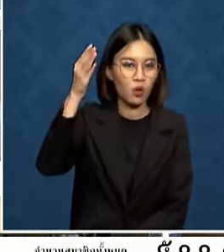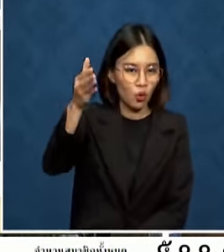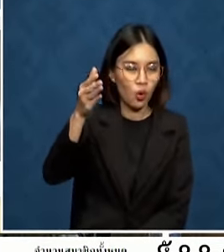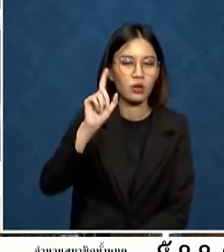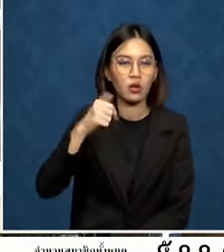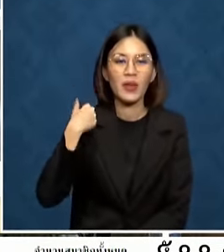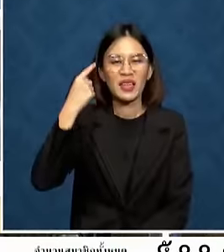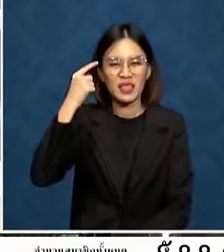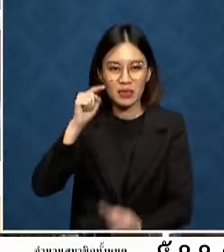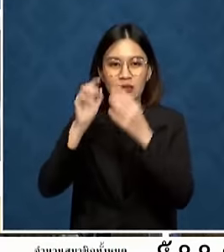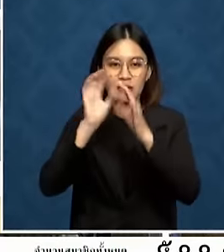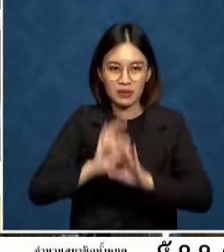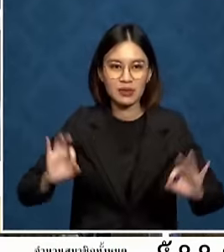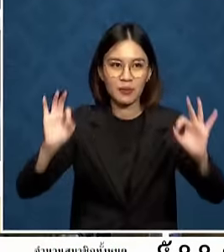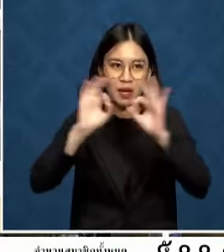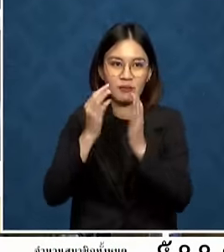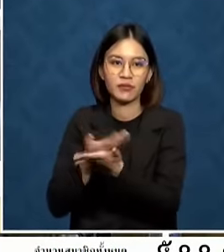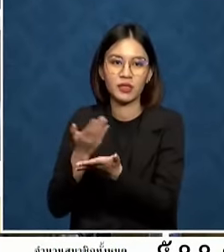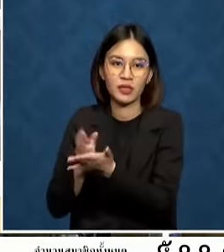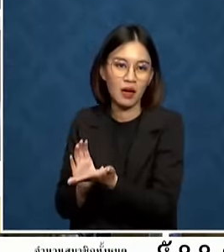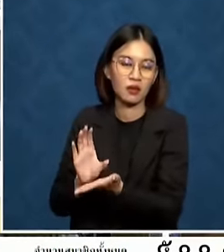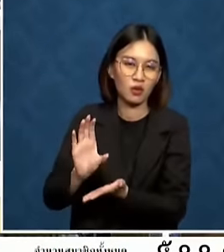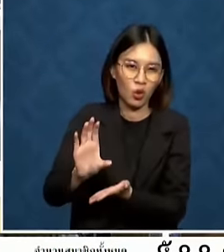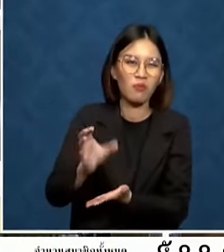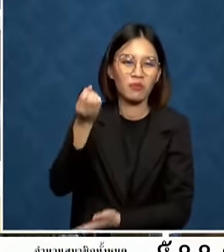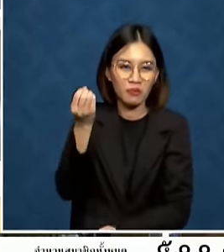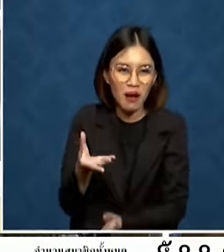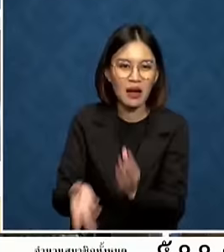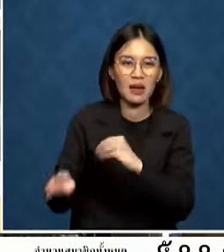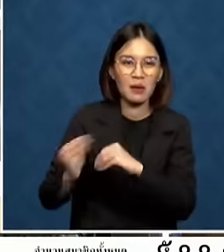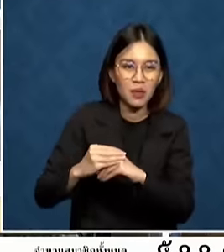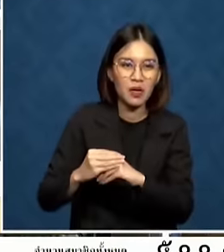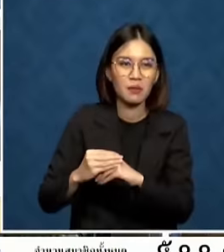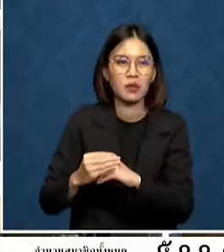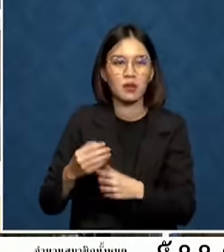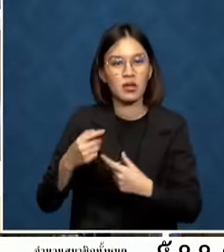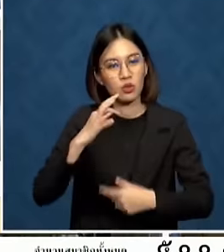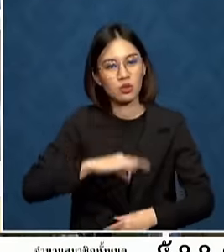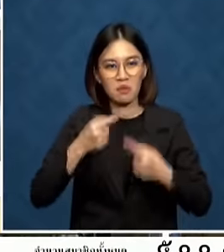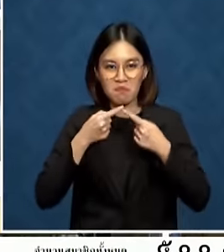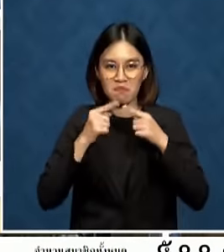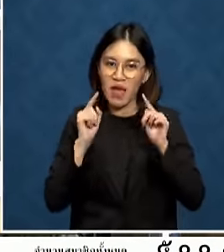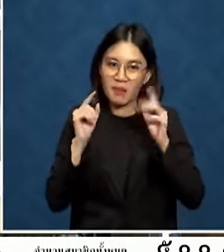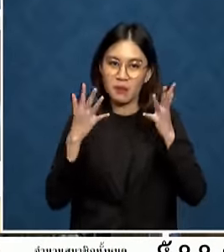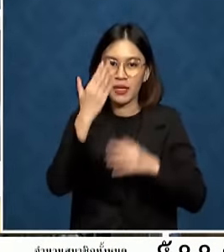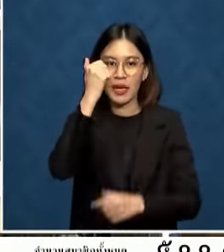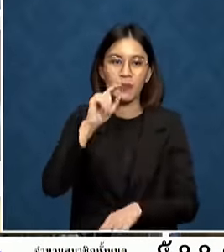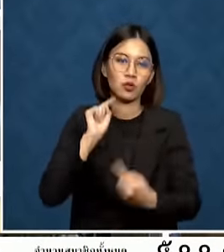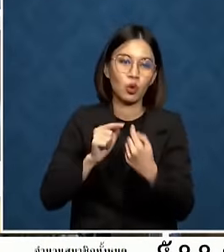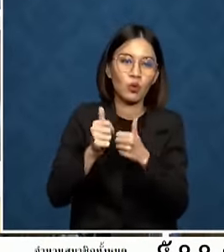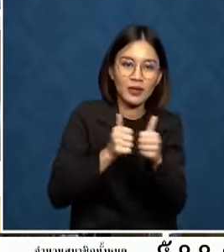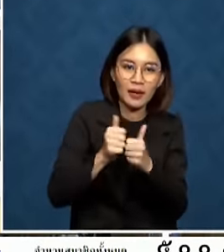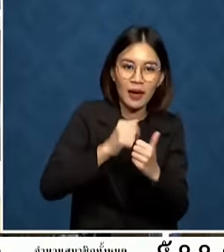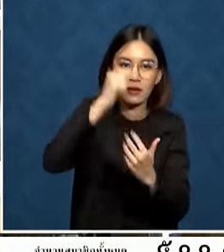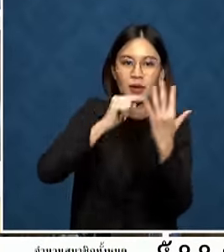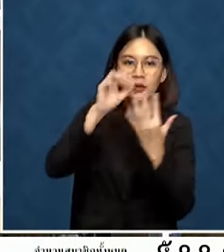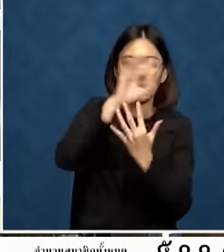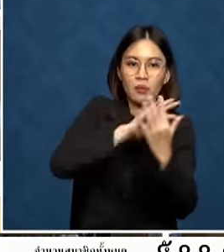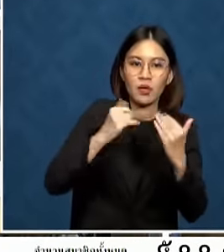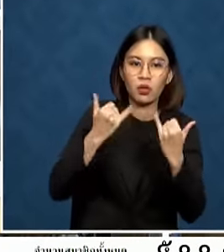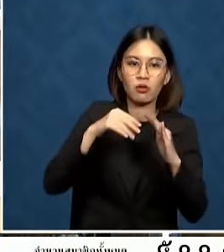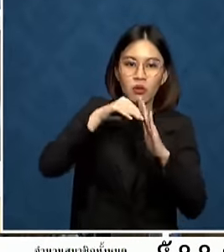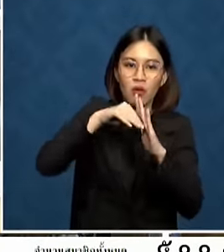ถูกให้ความสำคัญให้งบประมาณมากกว่านี้ไม่งั้นไม่น่าแปลกใจนะครับทำไมขีดความสามารถในการแข่งขันของไทยถึง